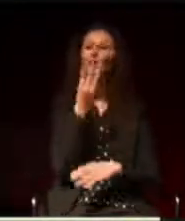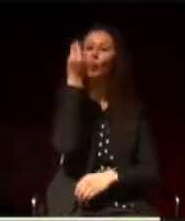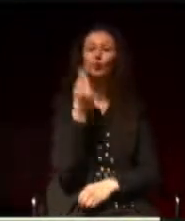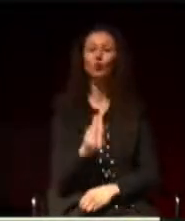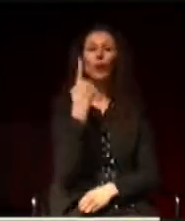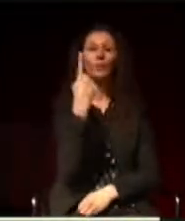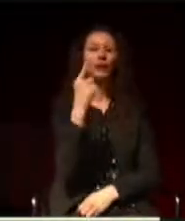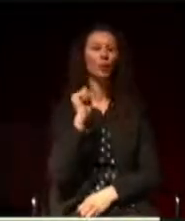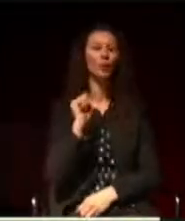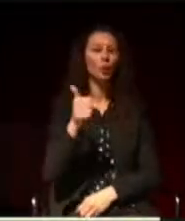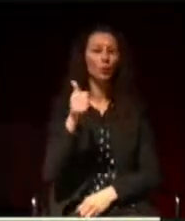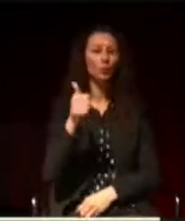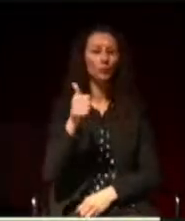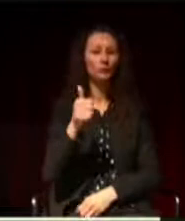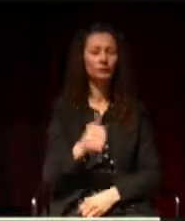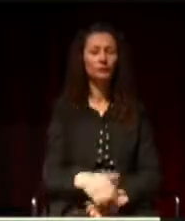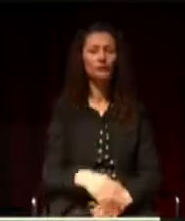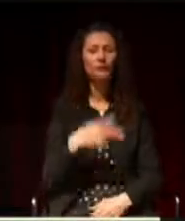gün.